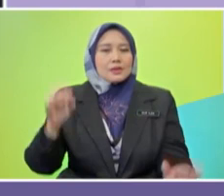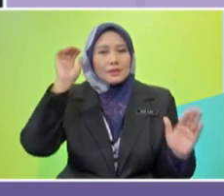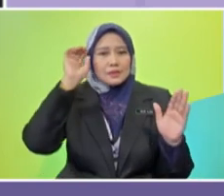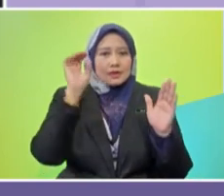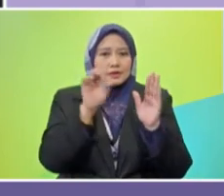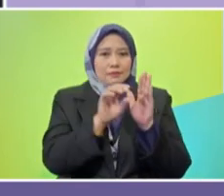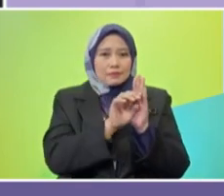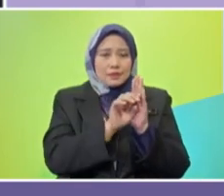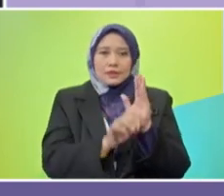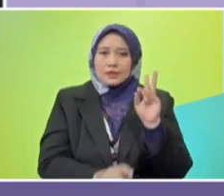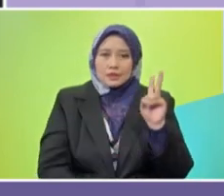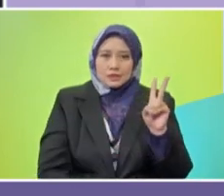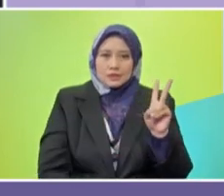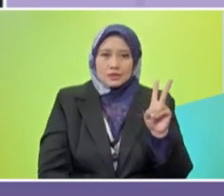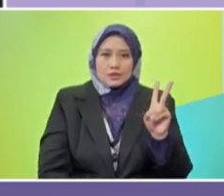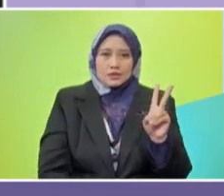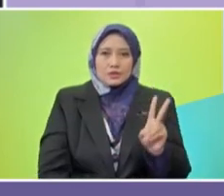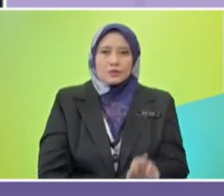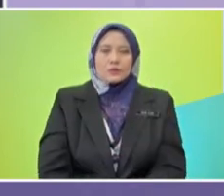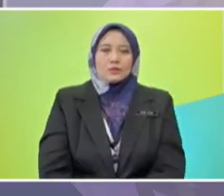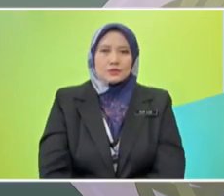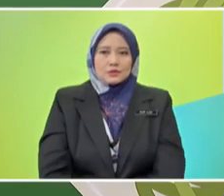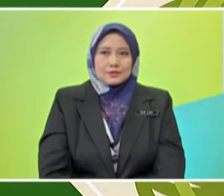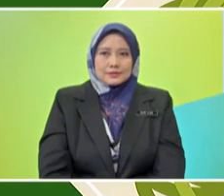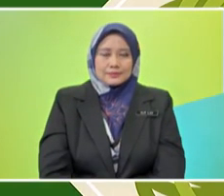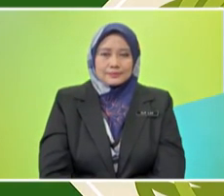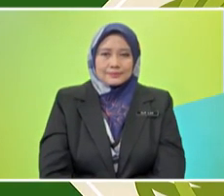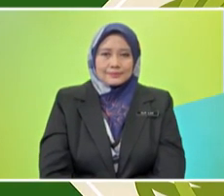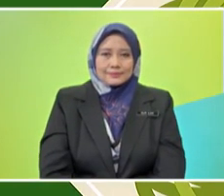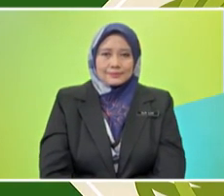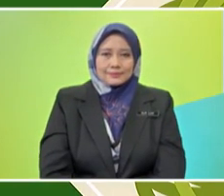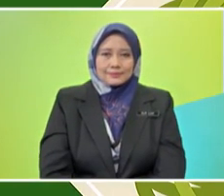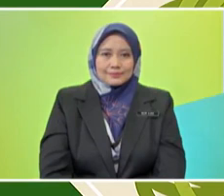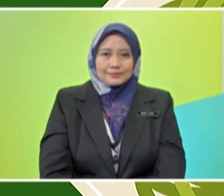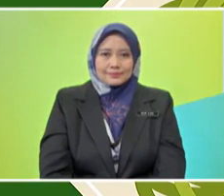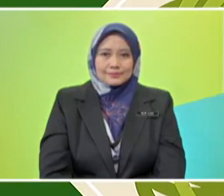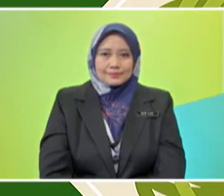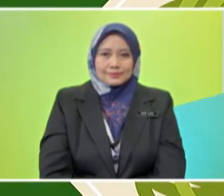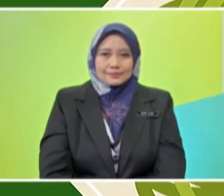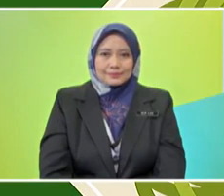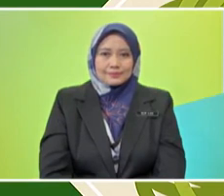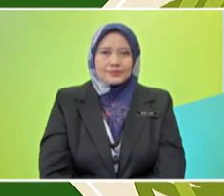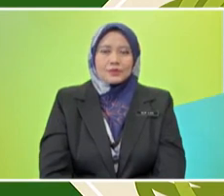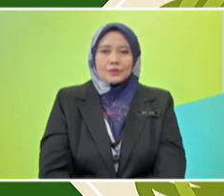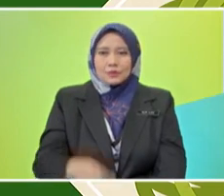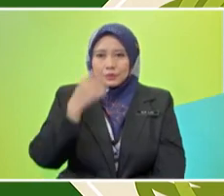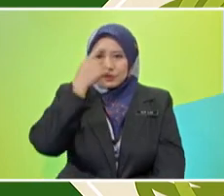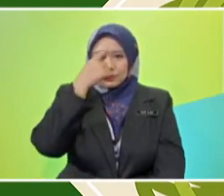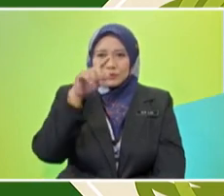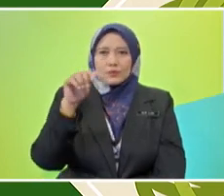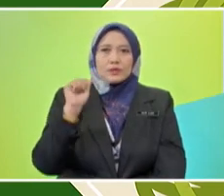Amni dari tadi saya nampak Fizi, dia dah sedia dengan pen. Dia dah sedia dengan pen. Baiklah Amni. Amni tolong baca dahulu maklumat pada